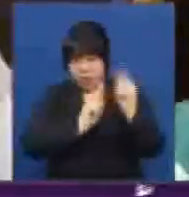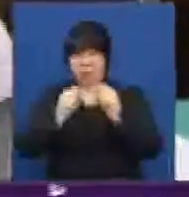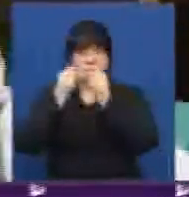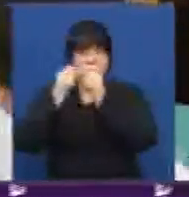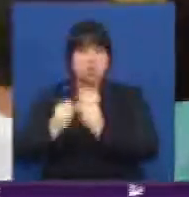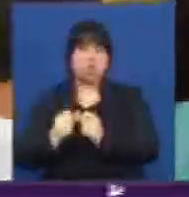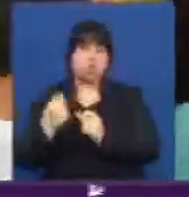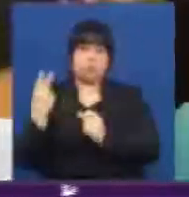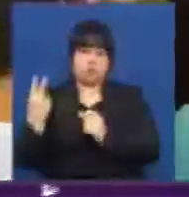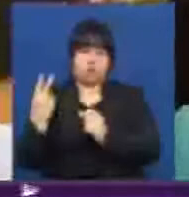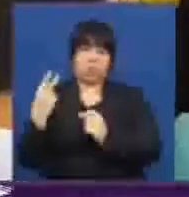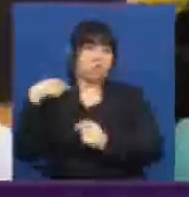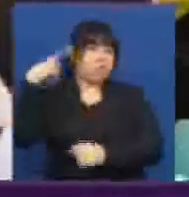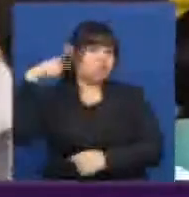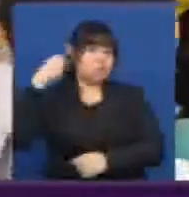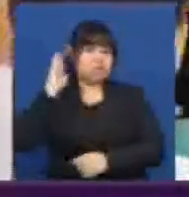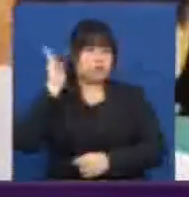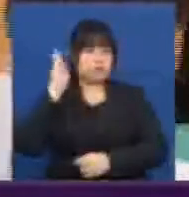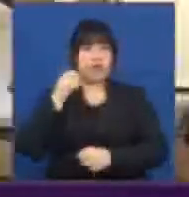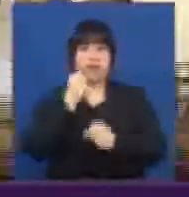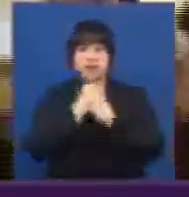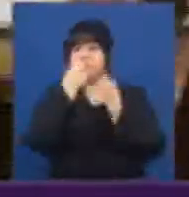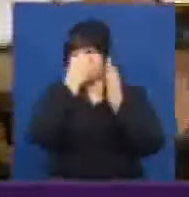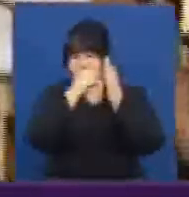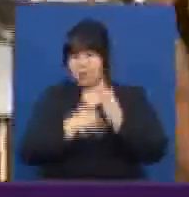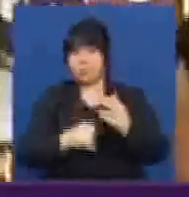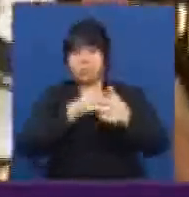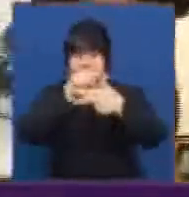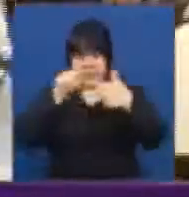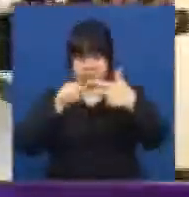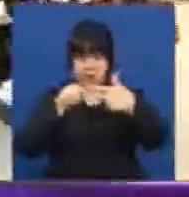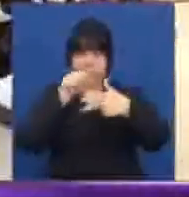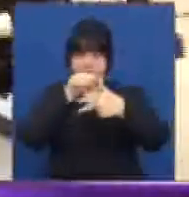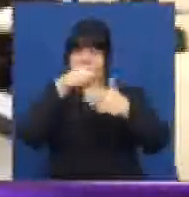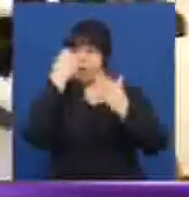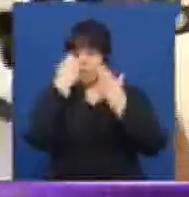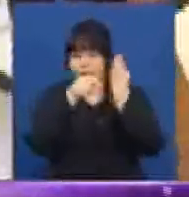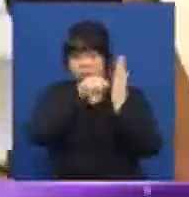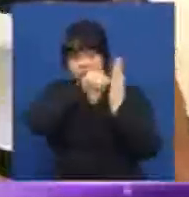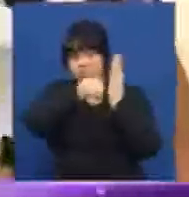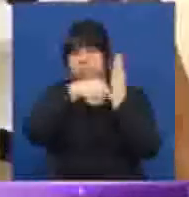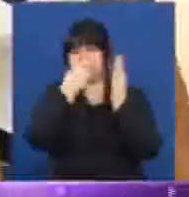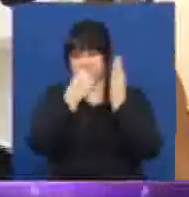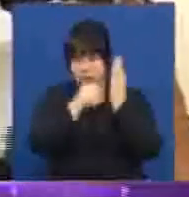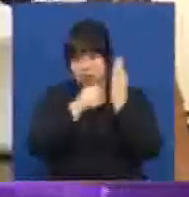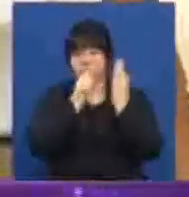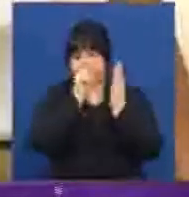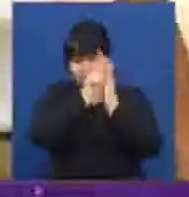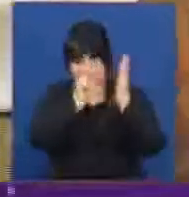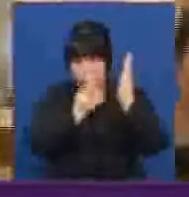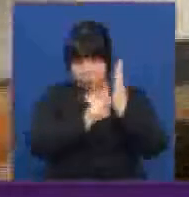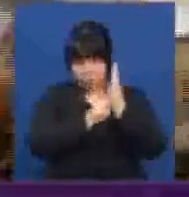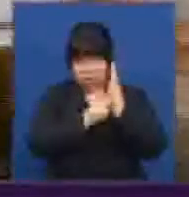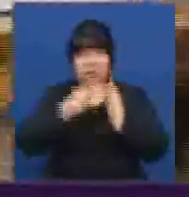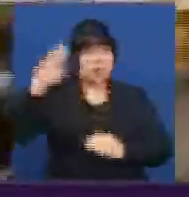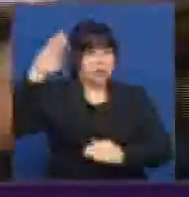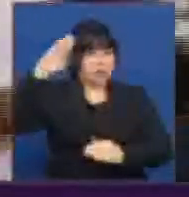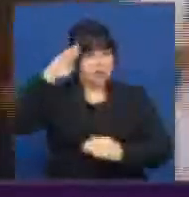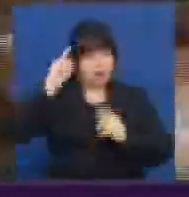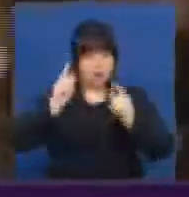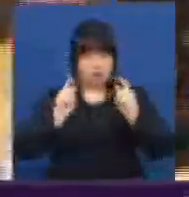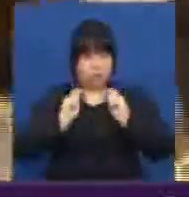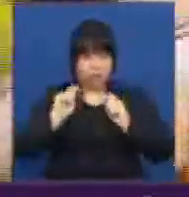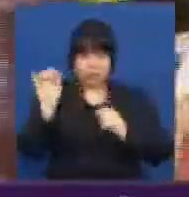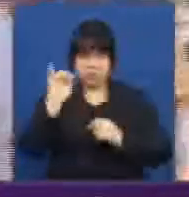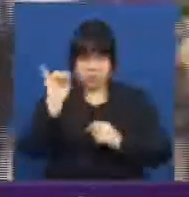ราตรีถูกดำเนินคดีในข้อกล่าวหาหนัก3ข้อคือรุกล้ำเขตแดนโดยผิดกฎหมายเข้าพื้นที่ทหารโดยไม่ได้รับอนุญ